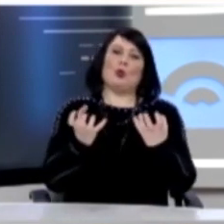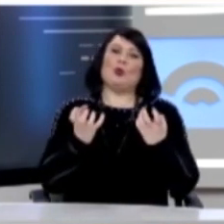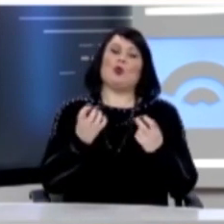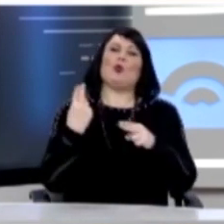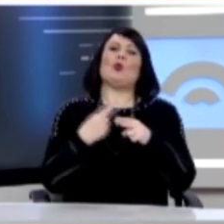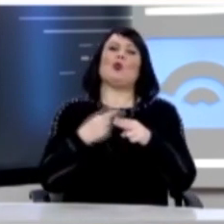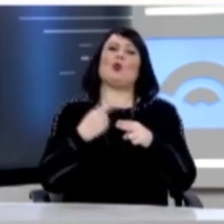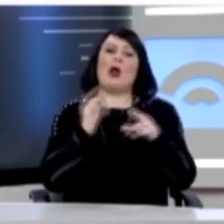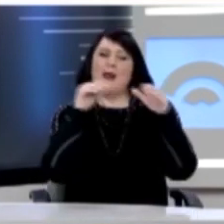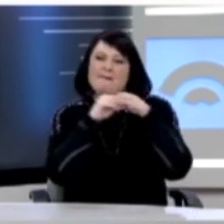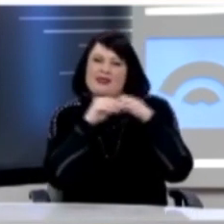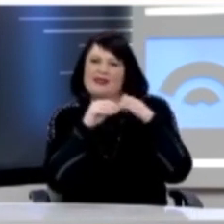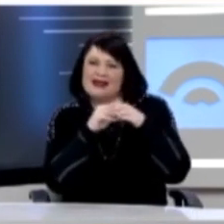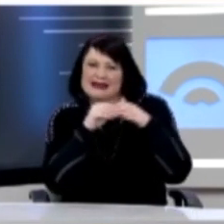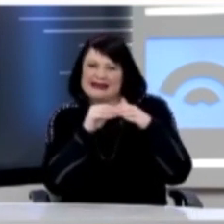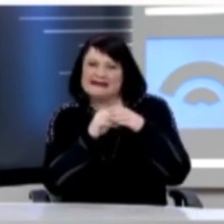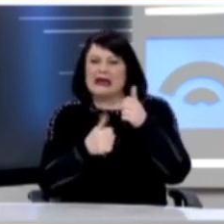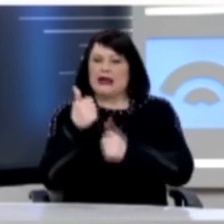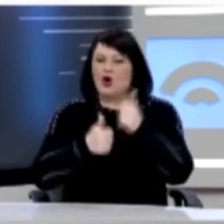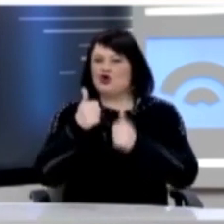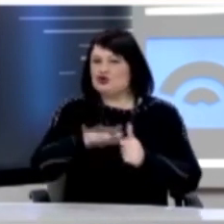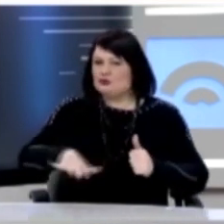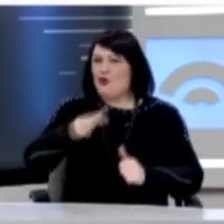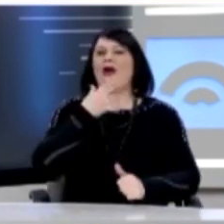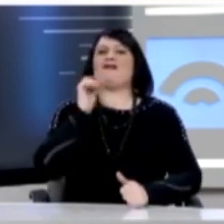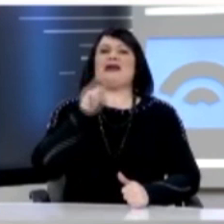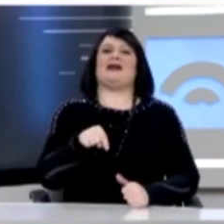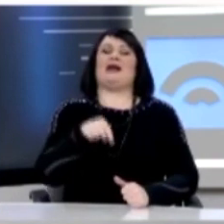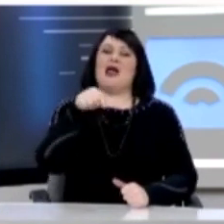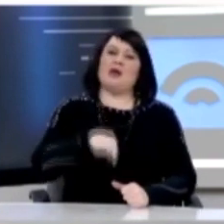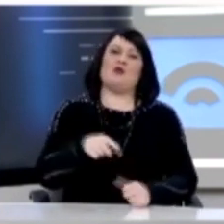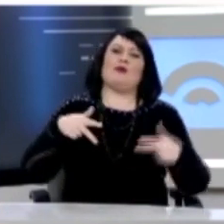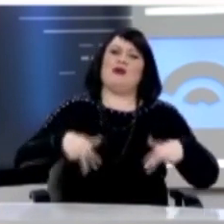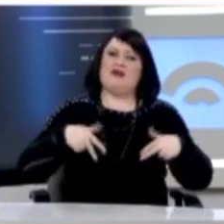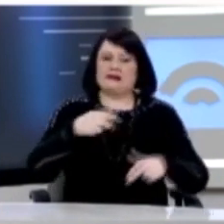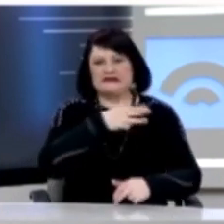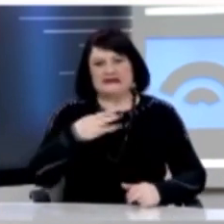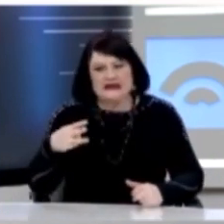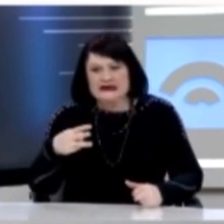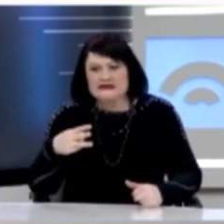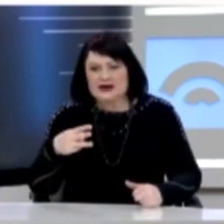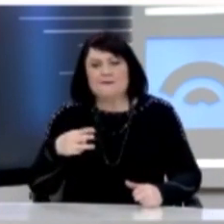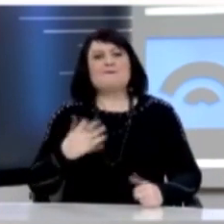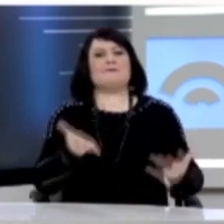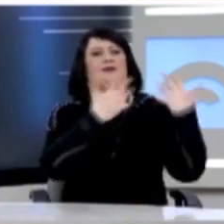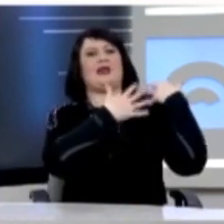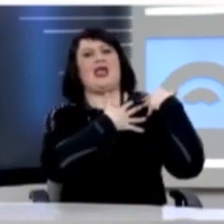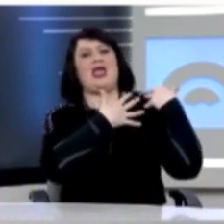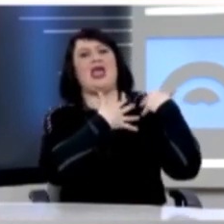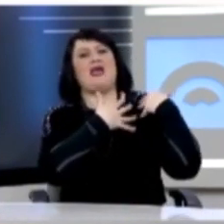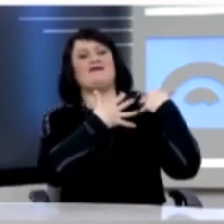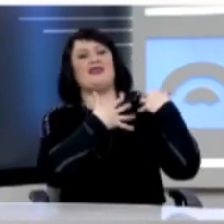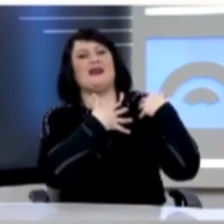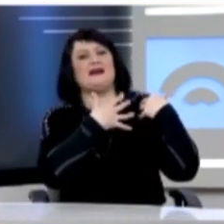και επενδυτικών σχεδίων και ανταγωνισμών. Και εδώ η κυβέρνηση ΣΥΡΙΖΑ αναλαμβάνει